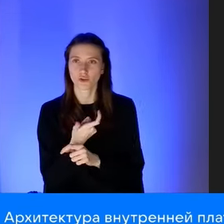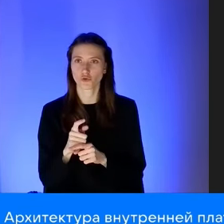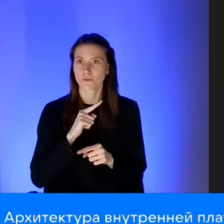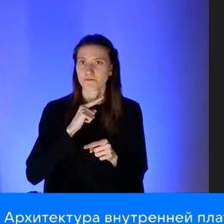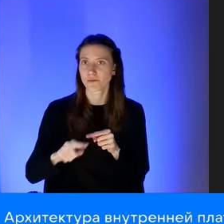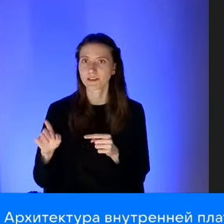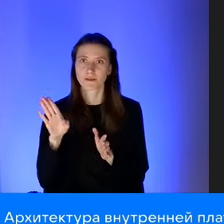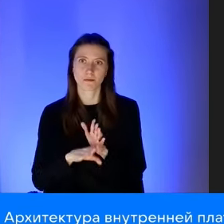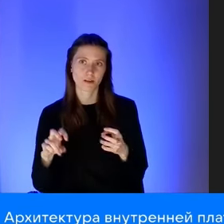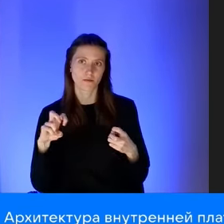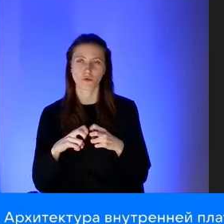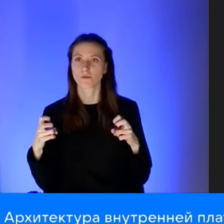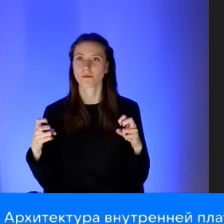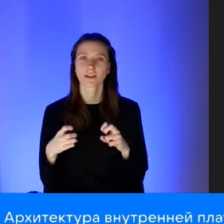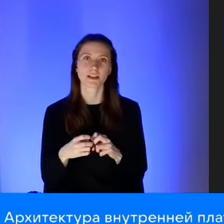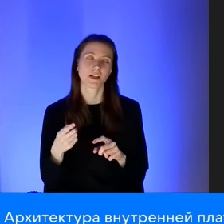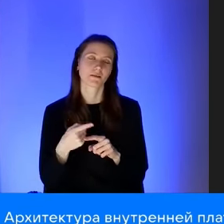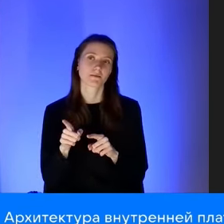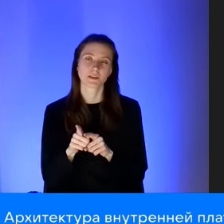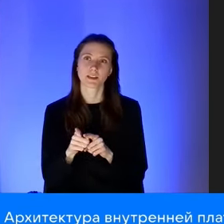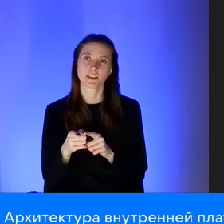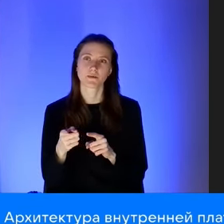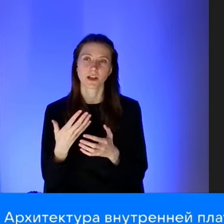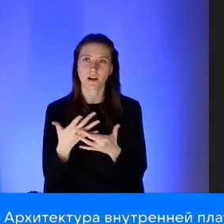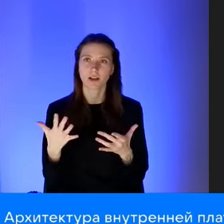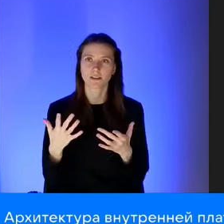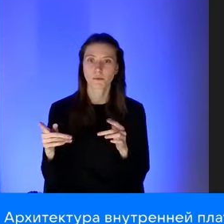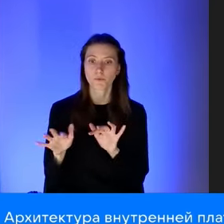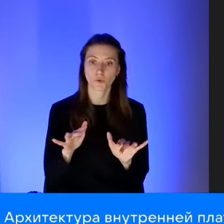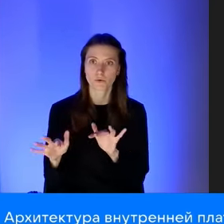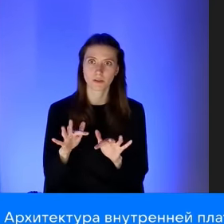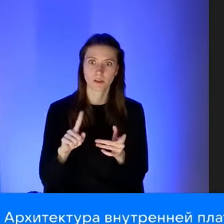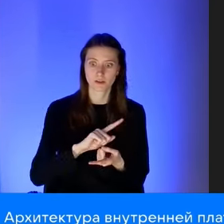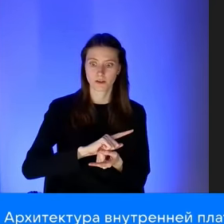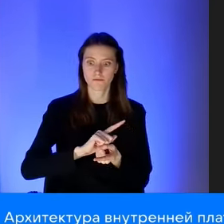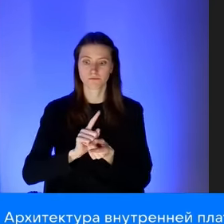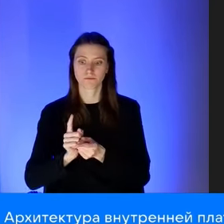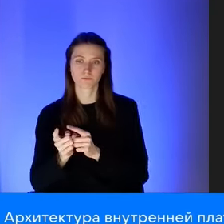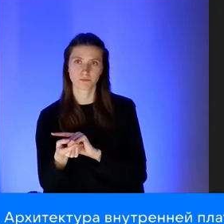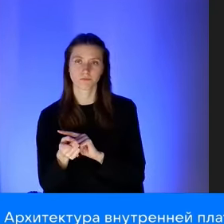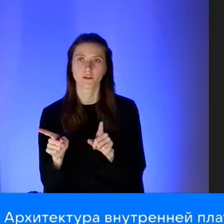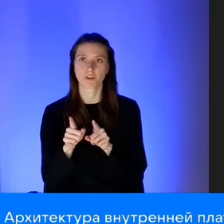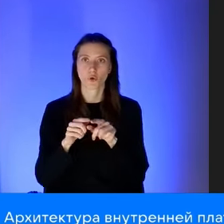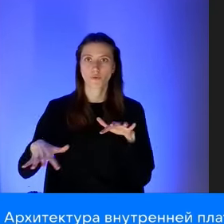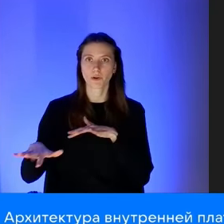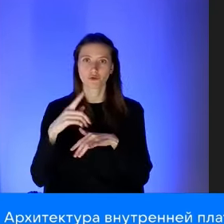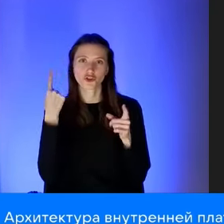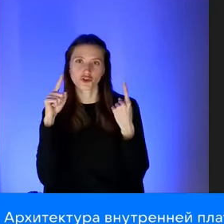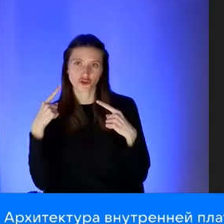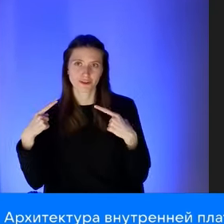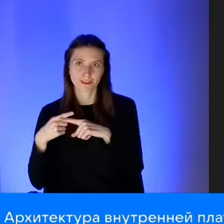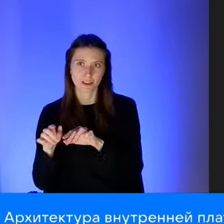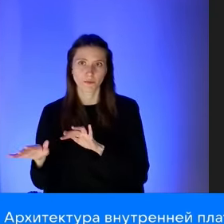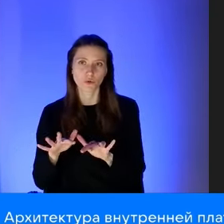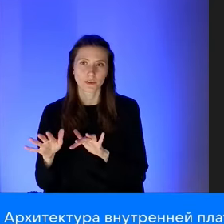проблематики То есть фактически devops процесс он трансформировался в так называемый такой же там платформа инжениринг процесс да то есть и